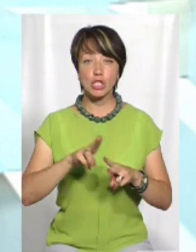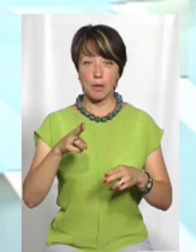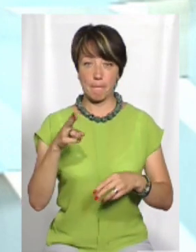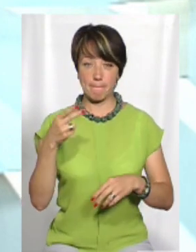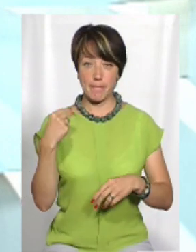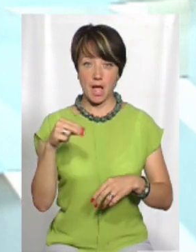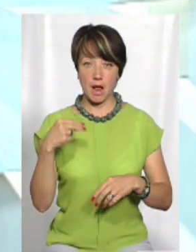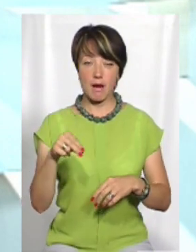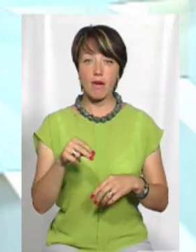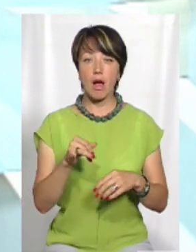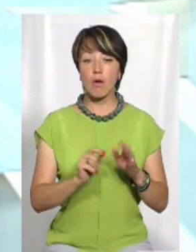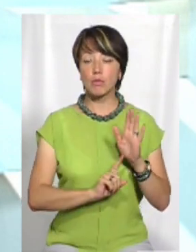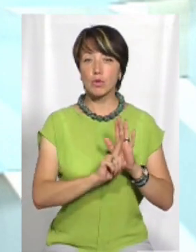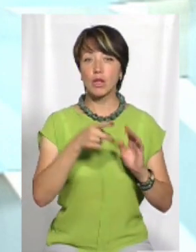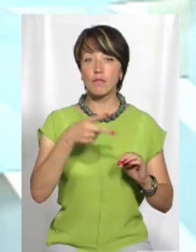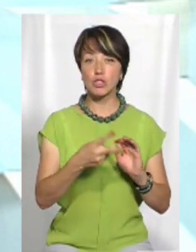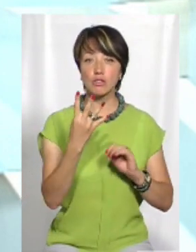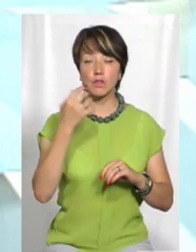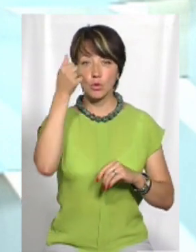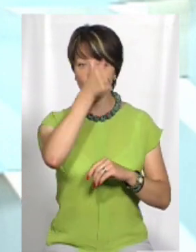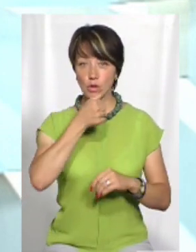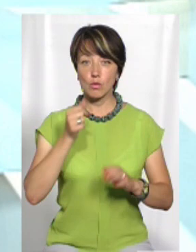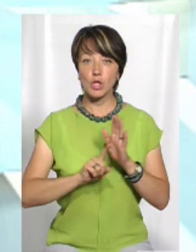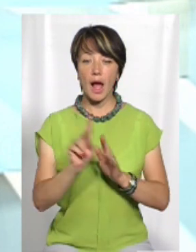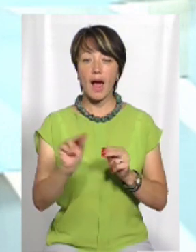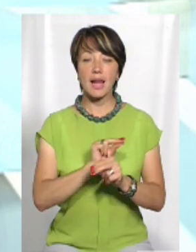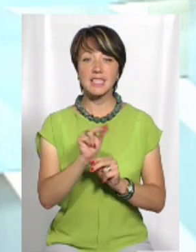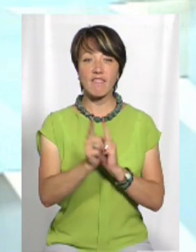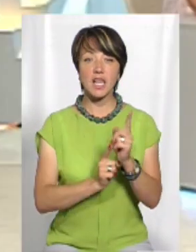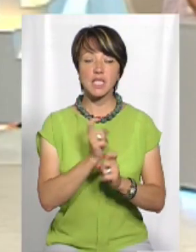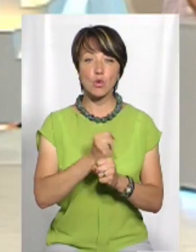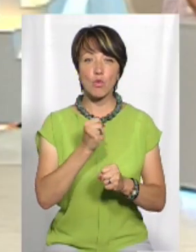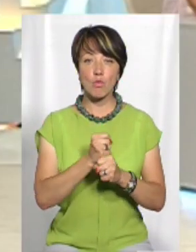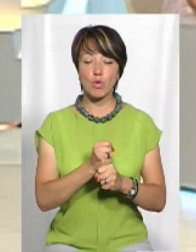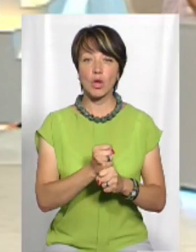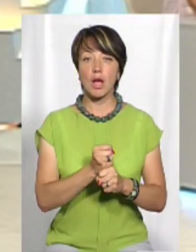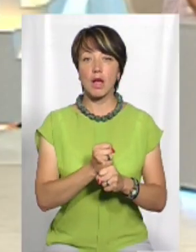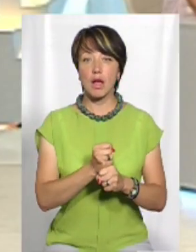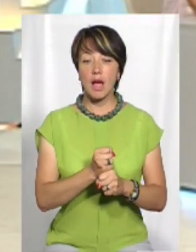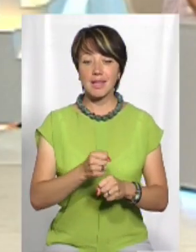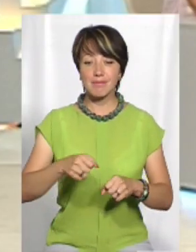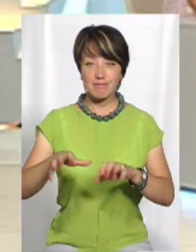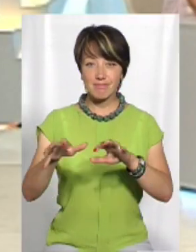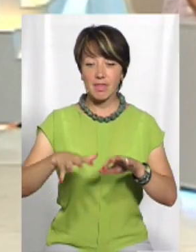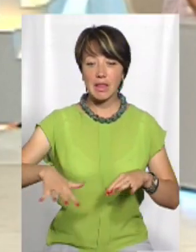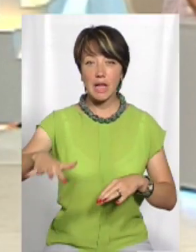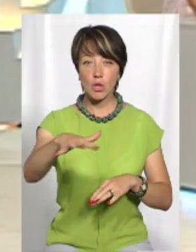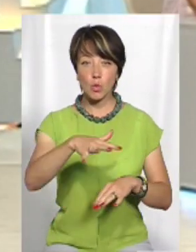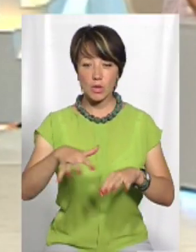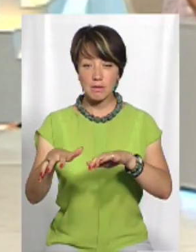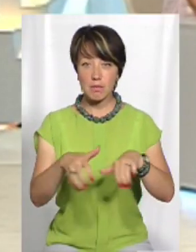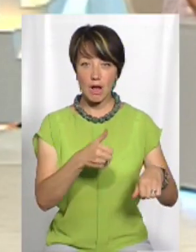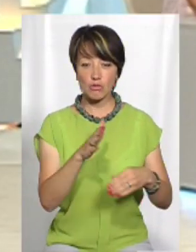нас розпочалася в 2004 році, розпочалися реставраційні роботи, які забрали велику частину території.